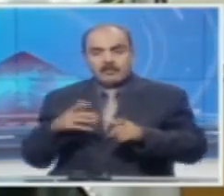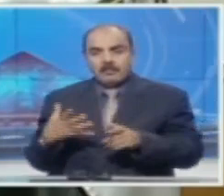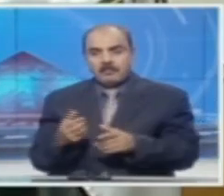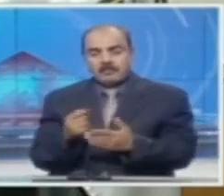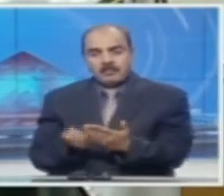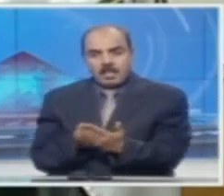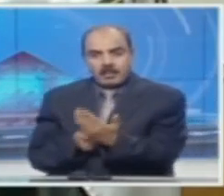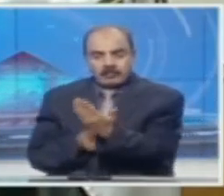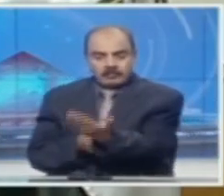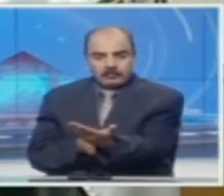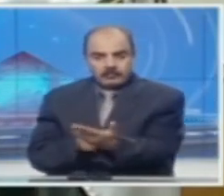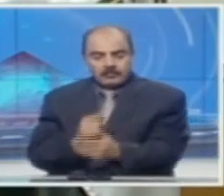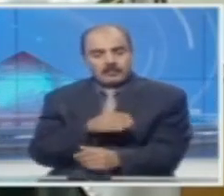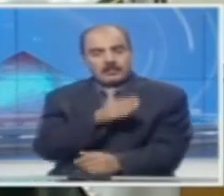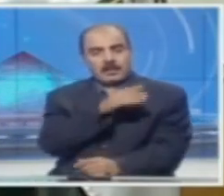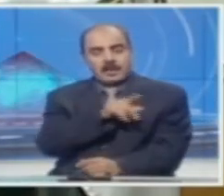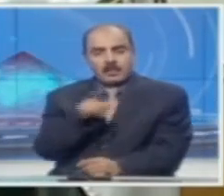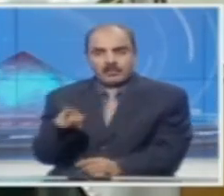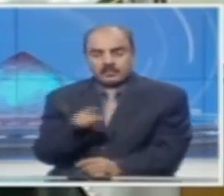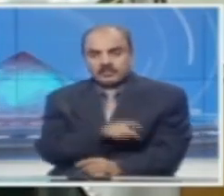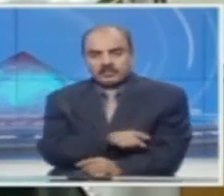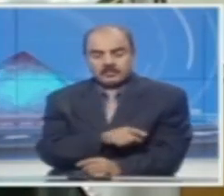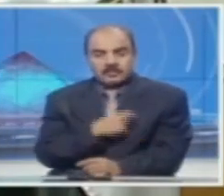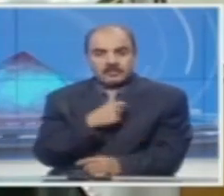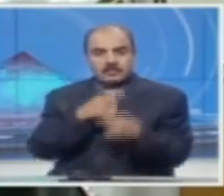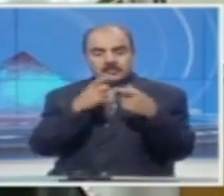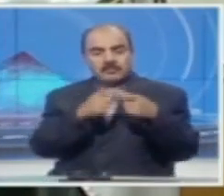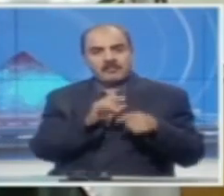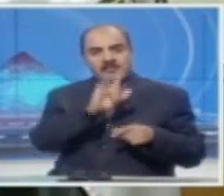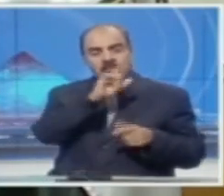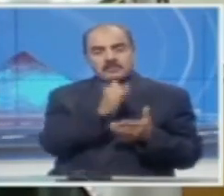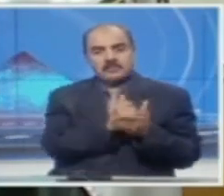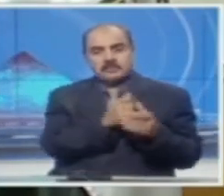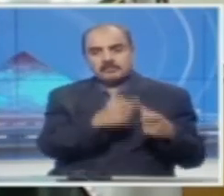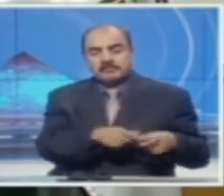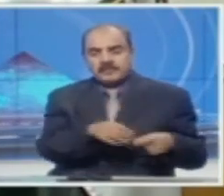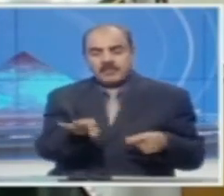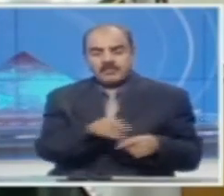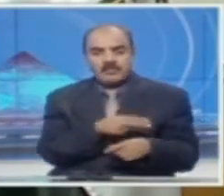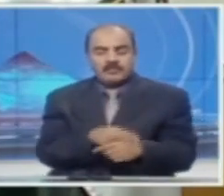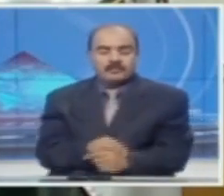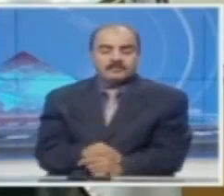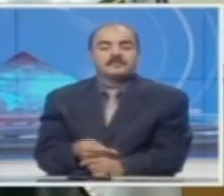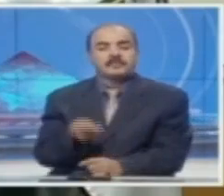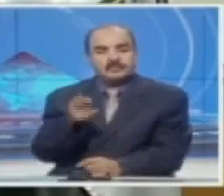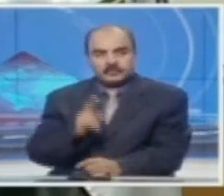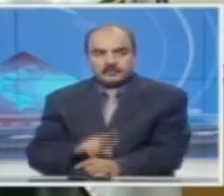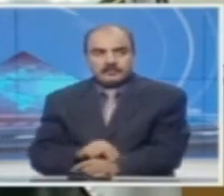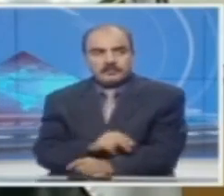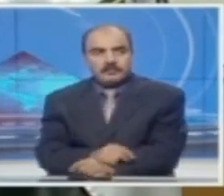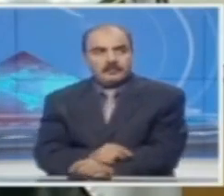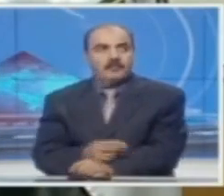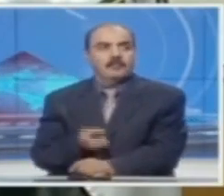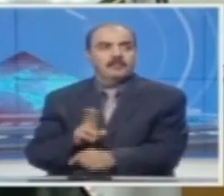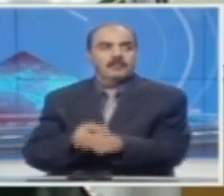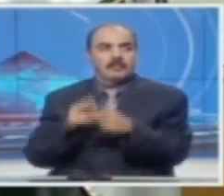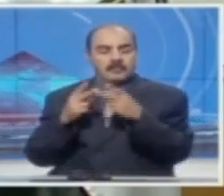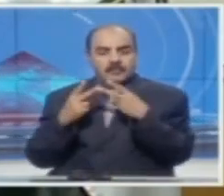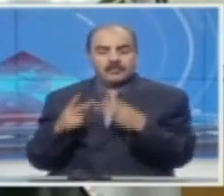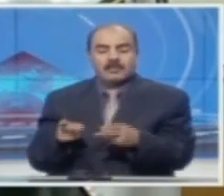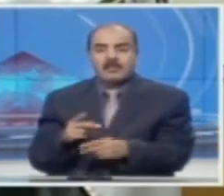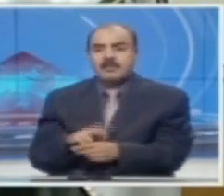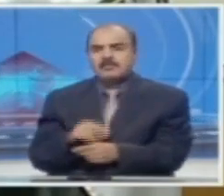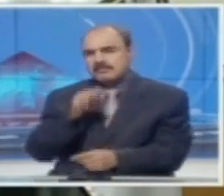الطلب لهذا البناء والجهة المعنية لذلك. نعم. كذلك الموافقة على التجاوز